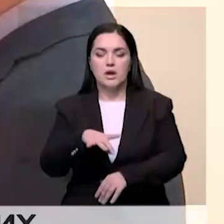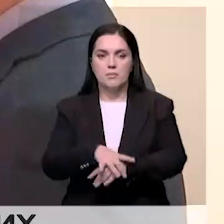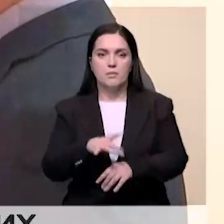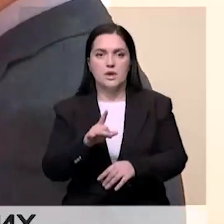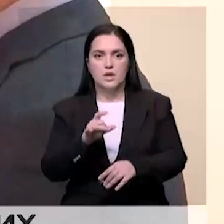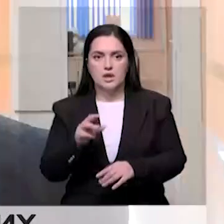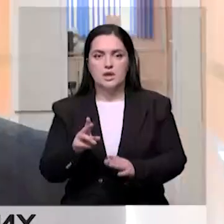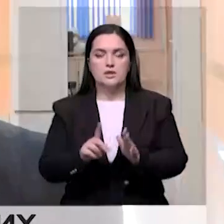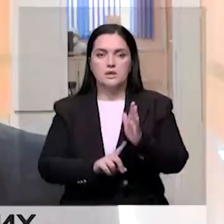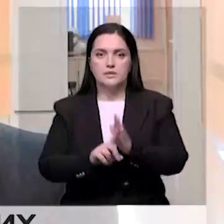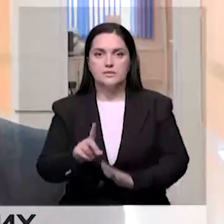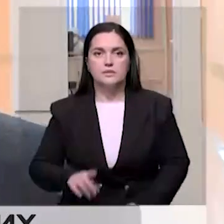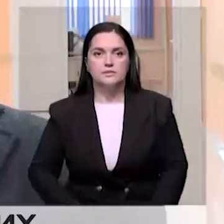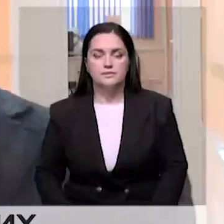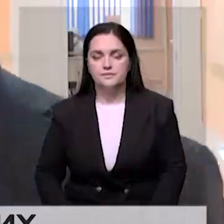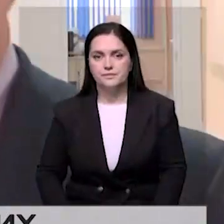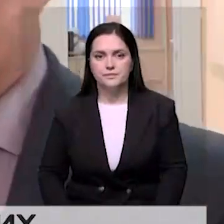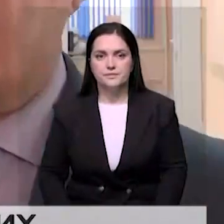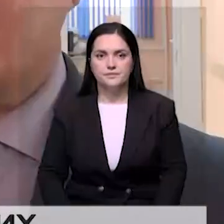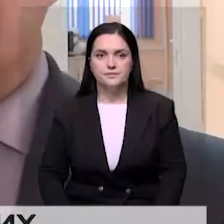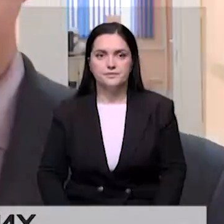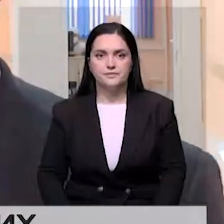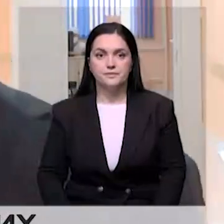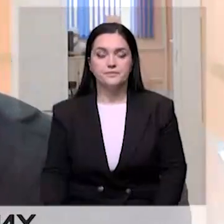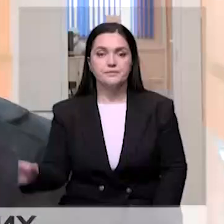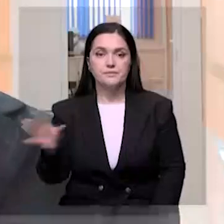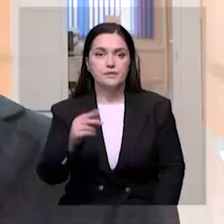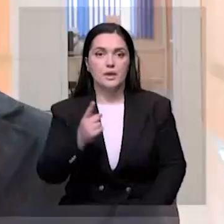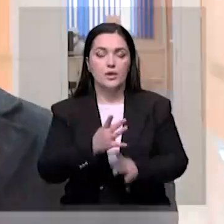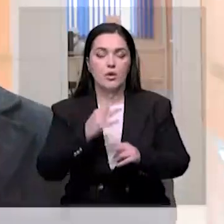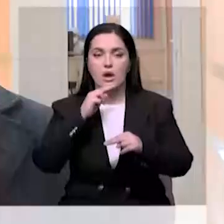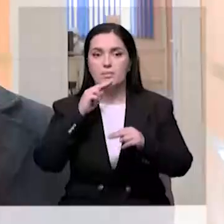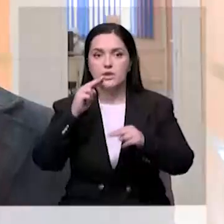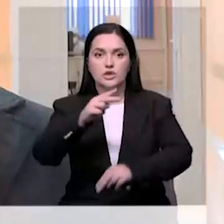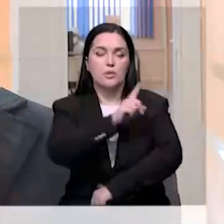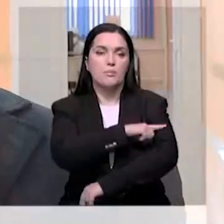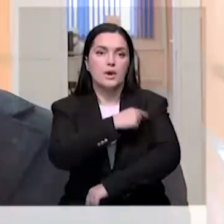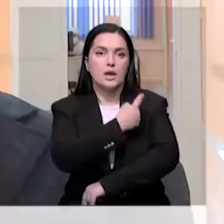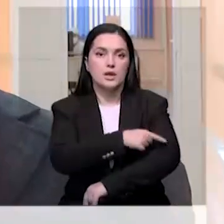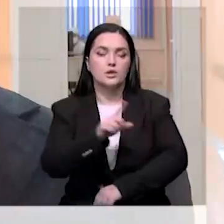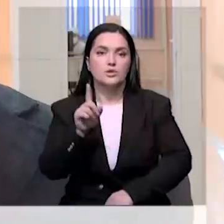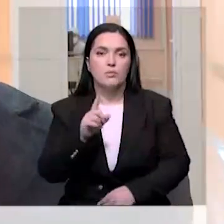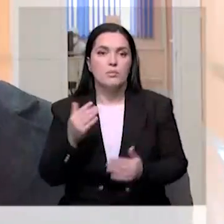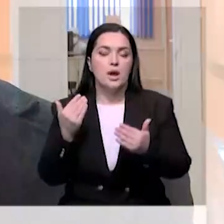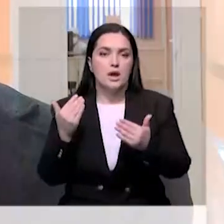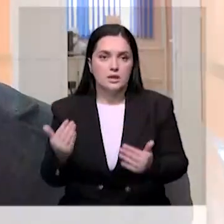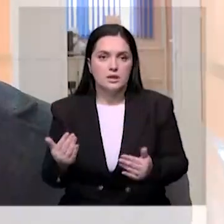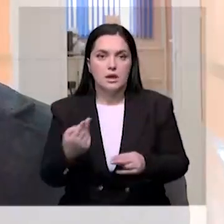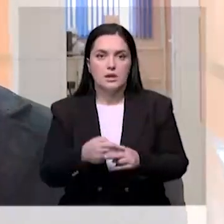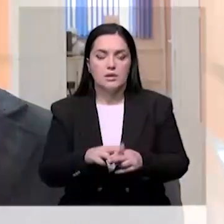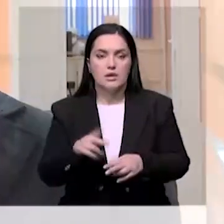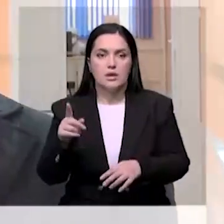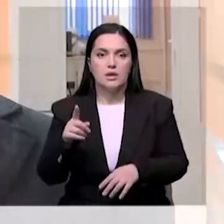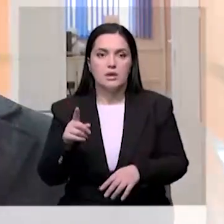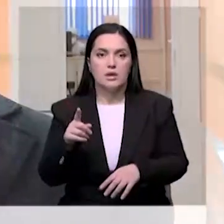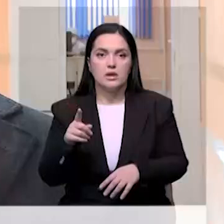на первичном этапе. Все пациенты в первую очередь обращаются в поликлинику, и чтобы они своевременно поставили диагноз и